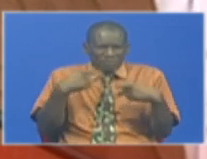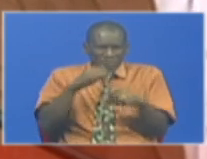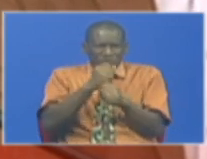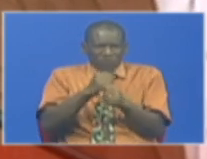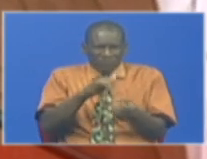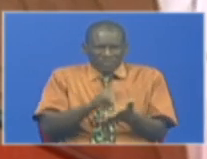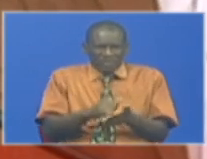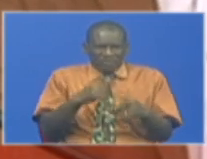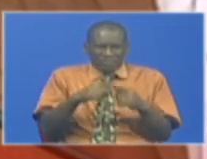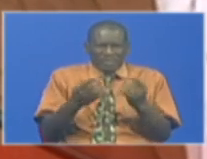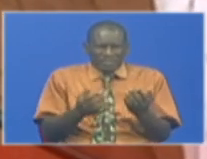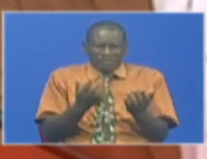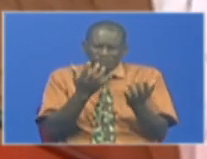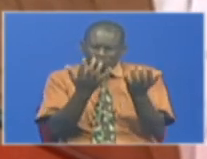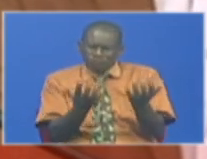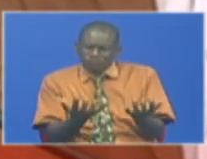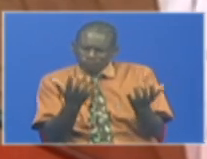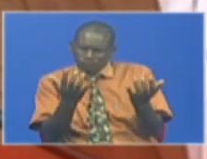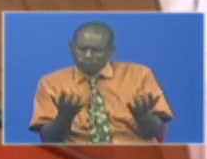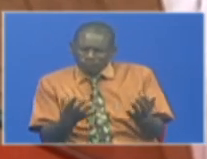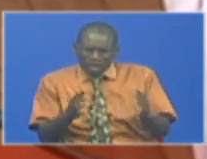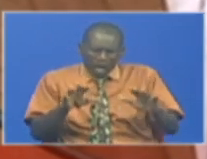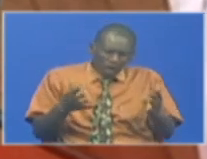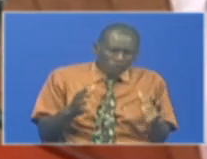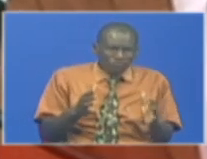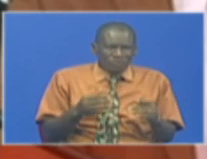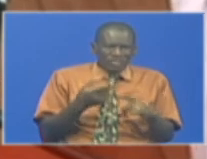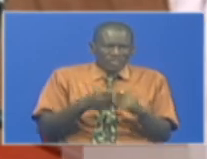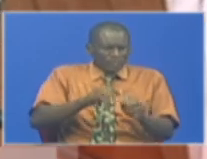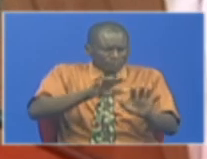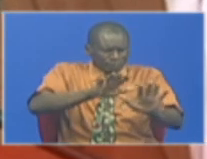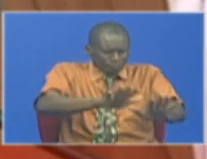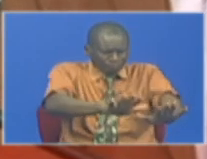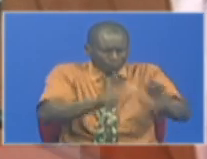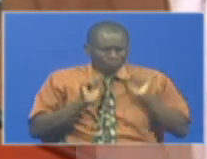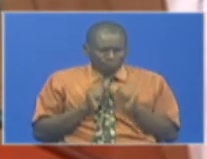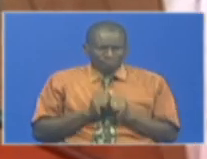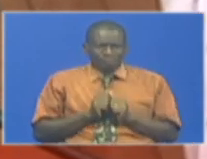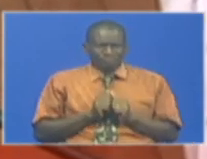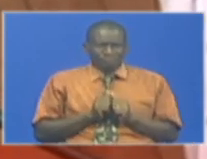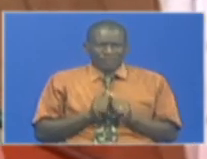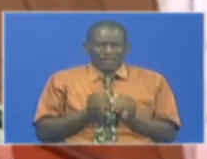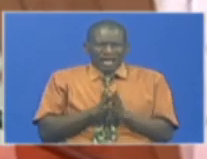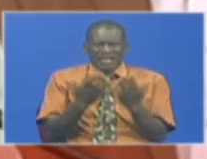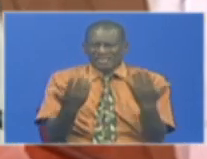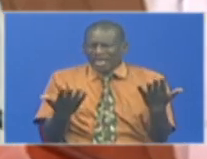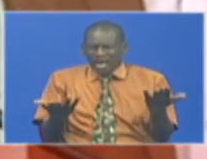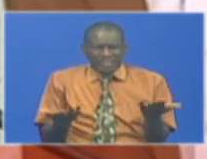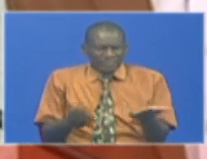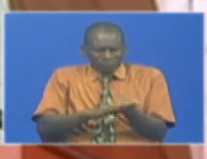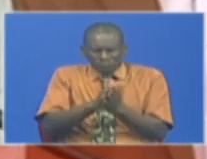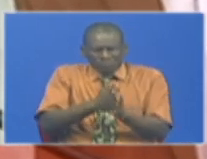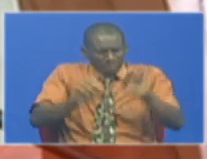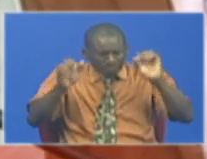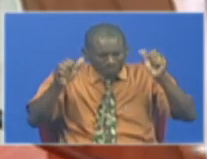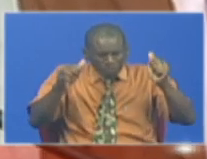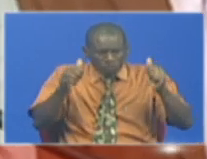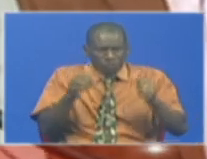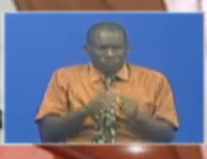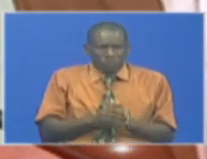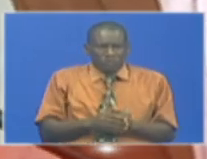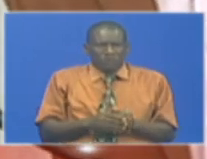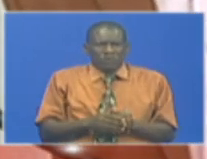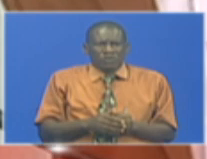but anyway, anapima alafu anaweka chini, na ile mkono yake, no sanitizer, no washing the